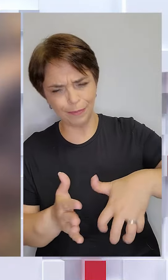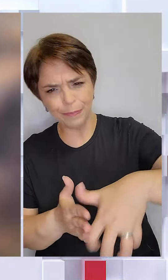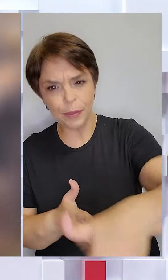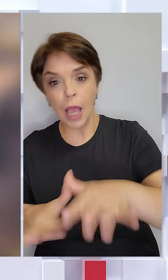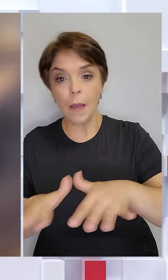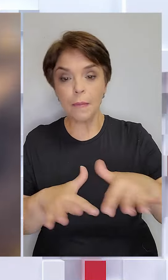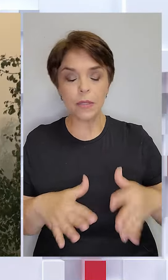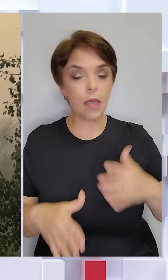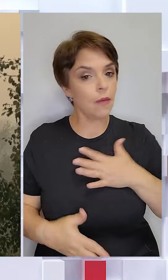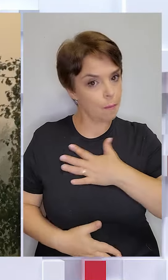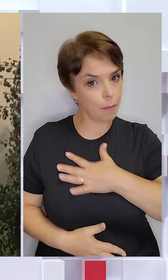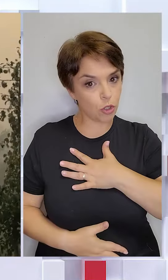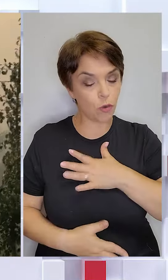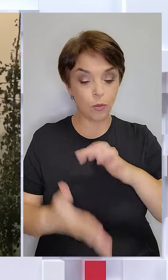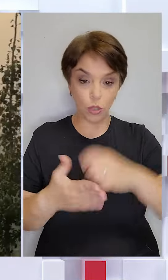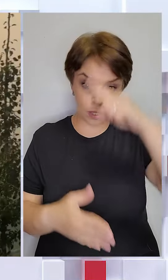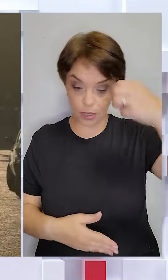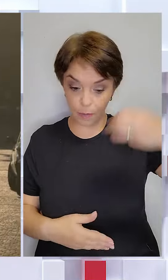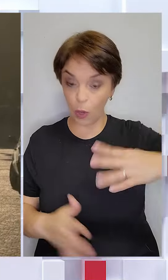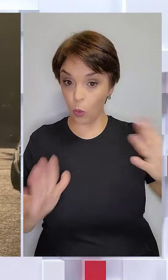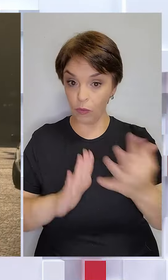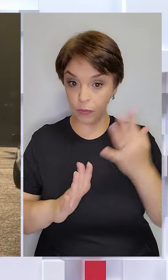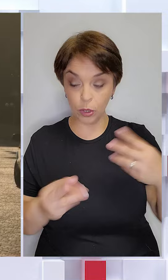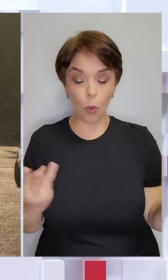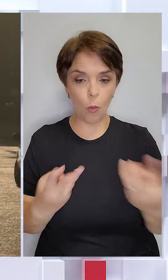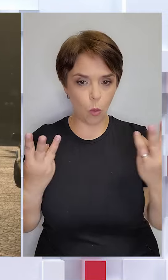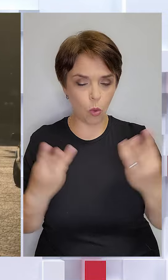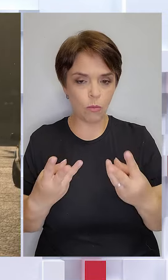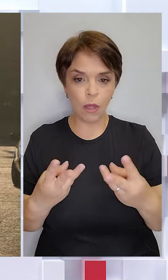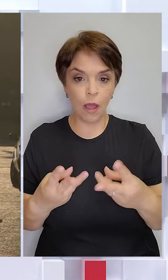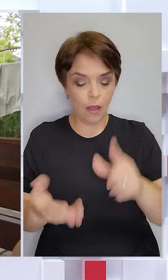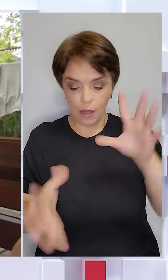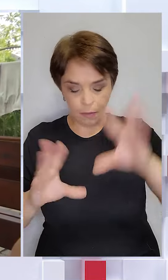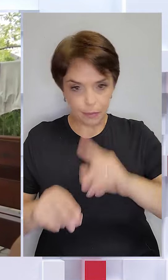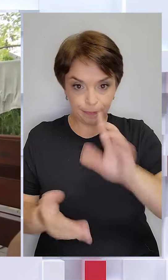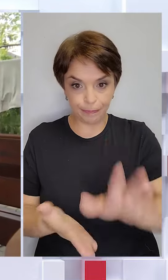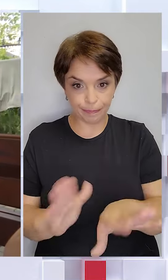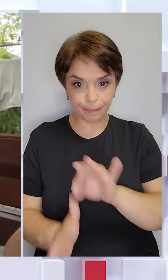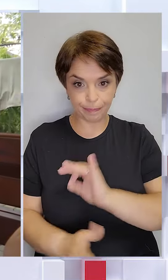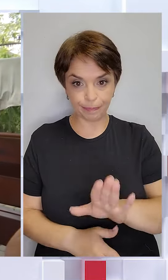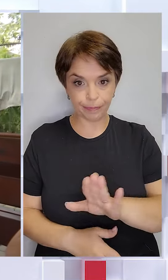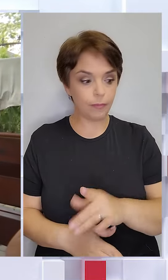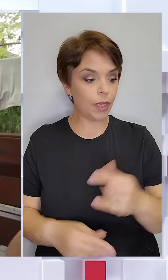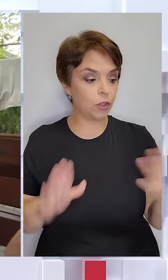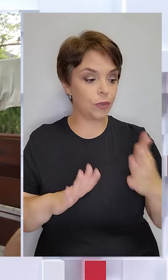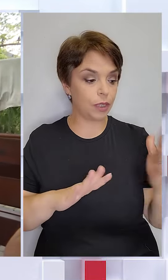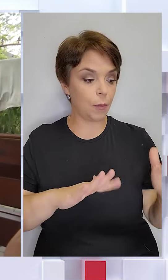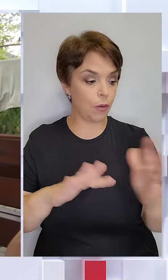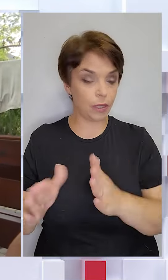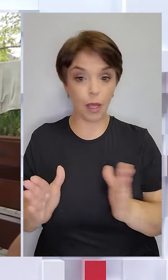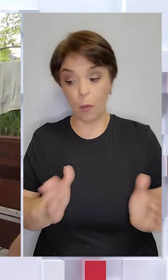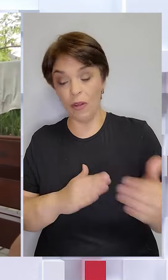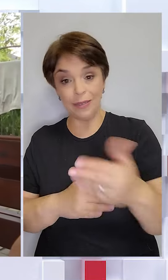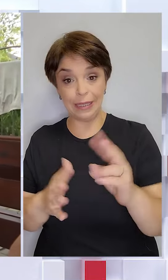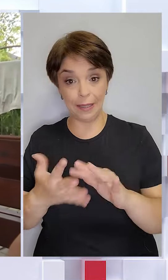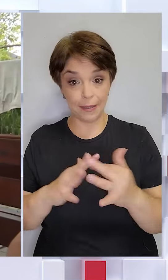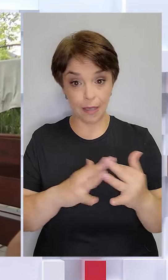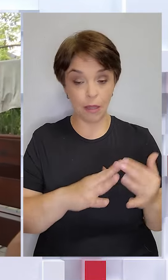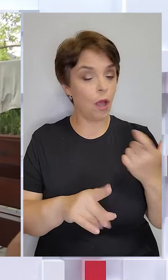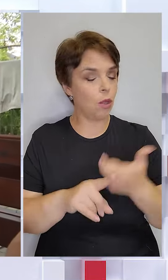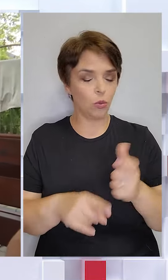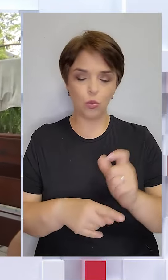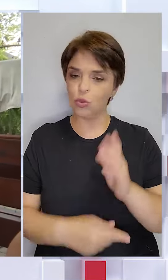траншеї. Місцеві переживають, бо через спеку і вітер полум'я не здається. Якщо вітер повіяв, нас поверне на села, то